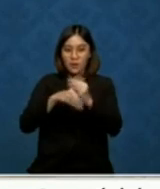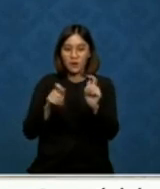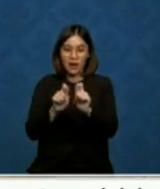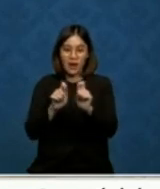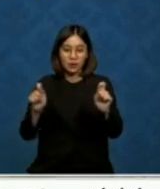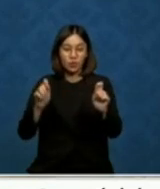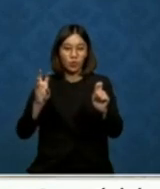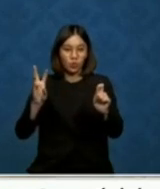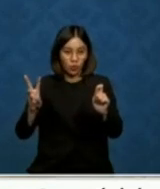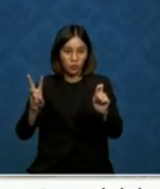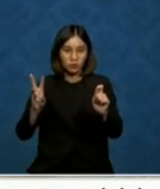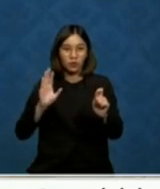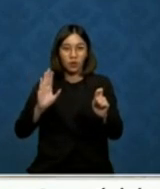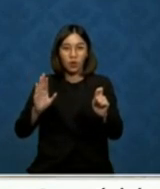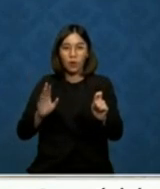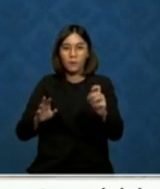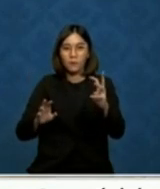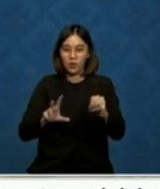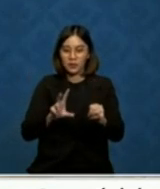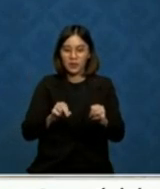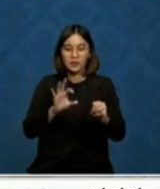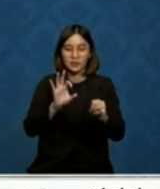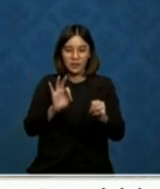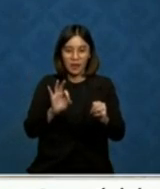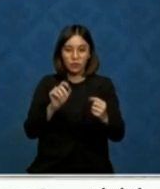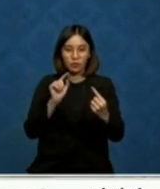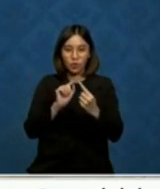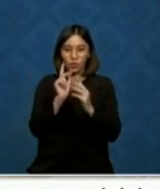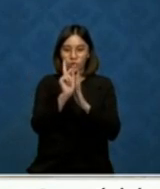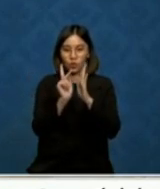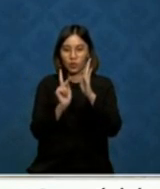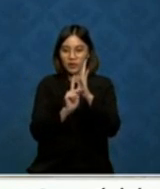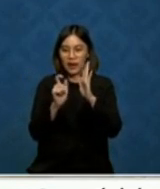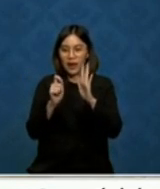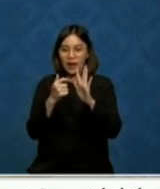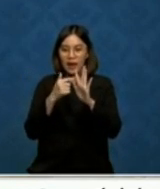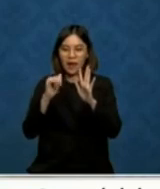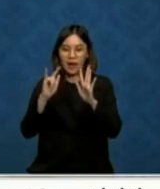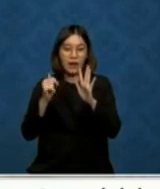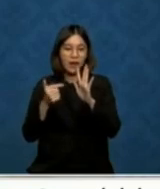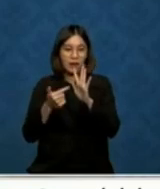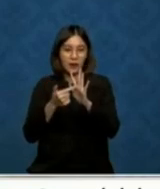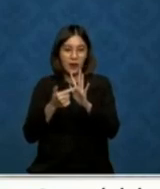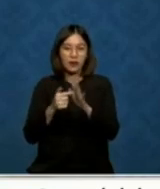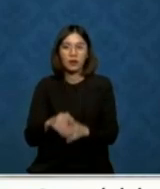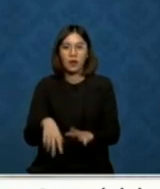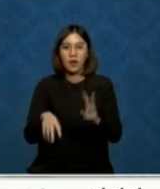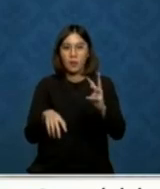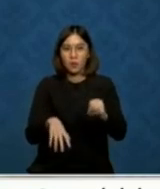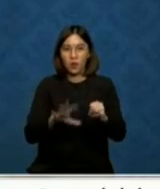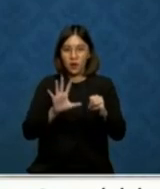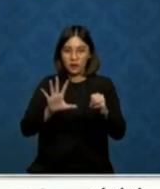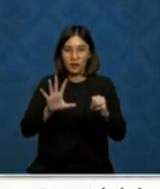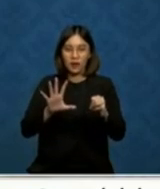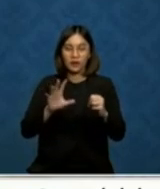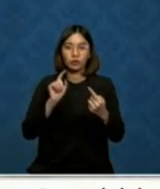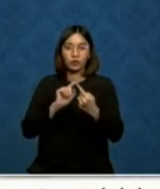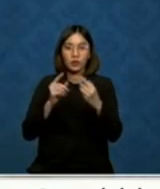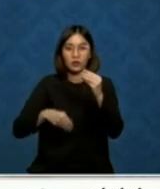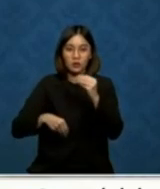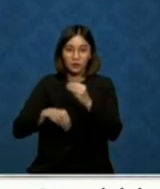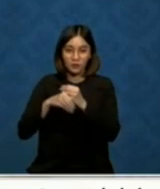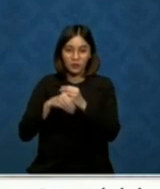รา6ของมาตรา39แห่งประมวลกฎหมายอาญาส่วนมาตรา5เป็นการเ